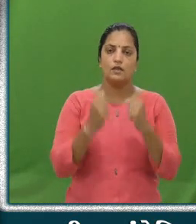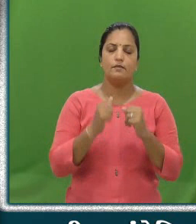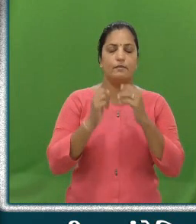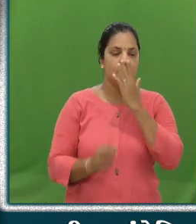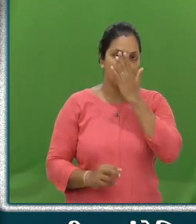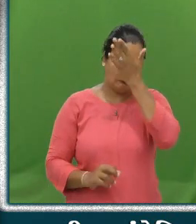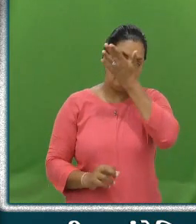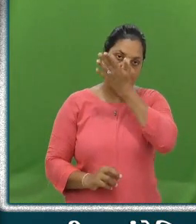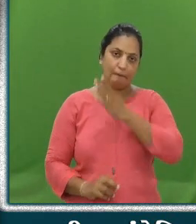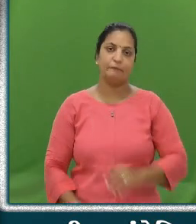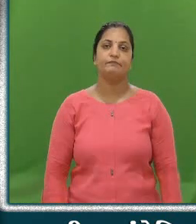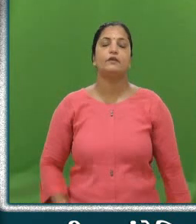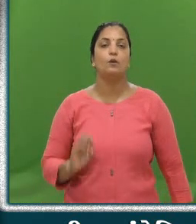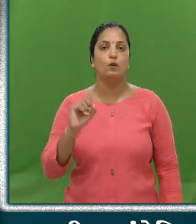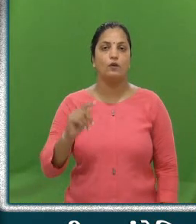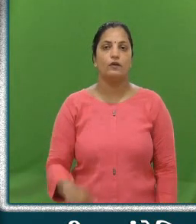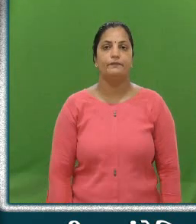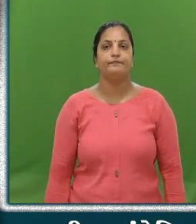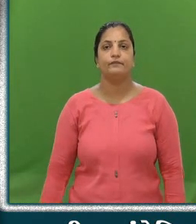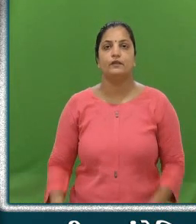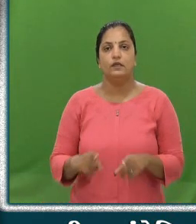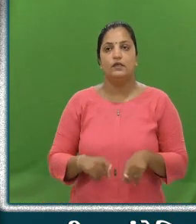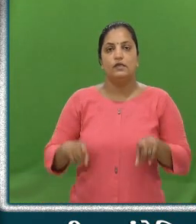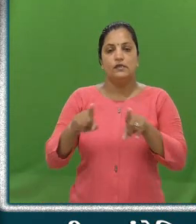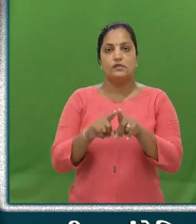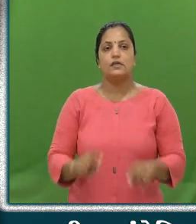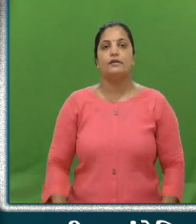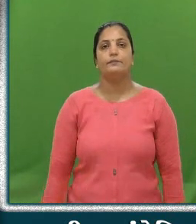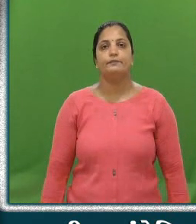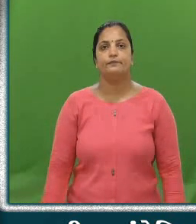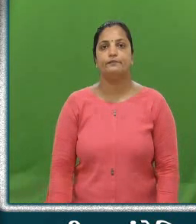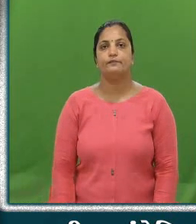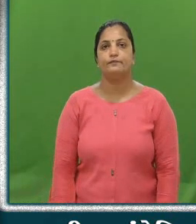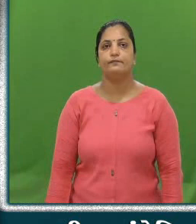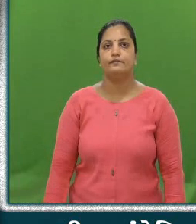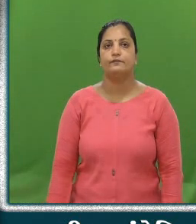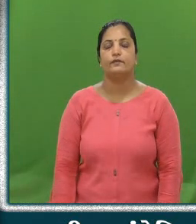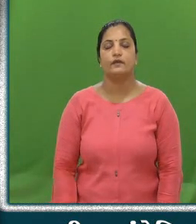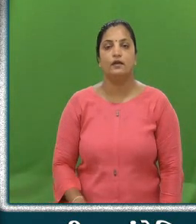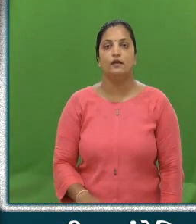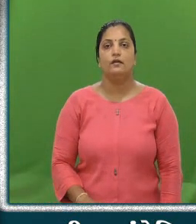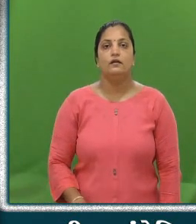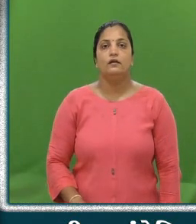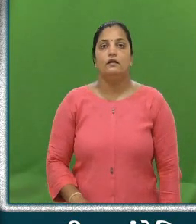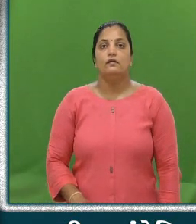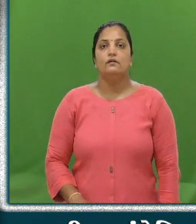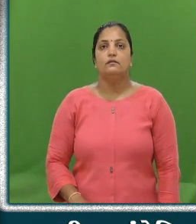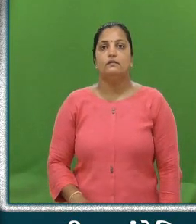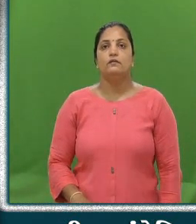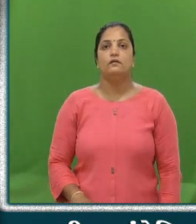જ રાખવાના છે, બરોબર. એટલે આ રીતે જે માનવની ઉત્પત્તિ થઈ છે એના માટે જે કહેવામાં આવે છે